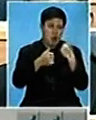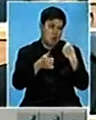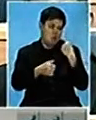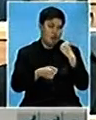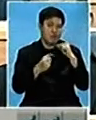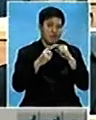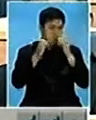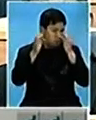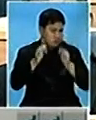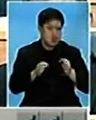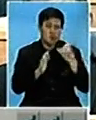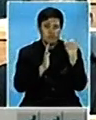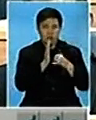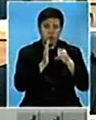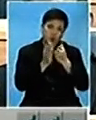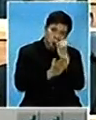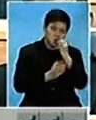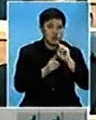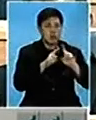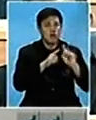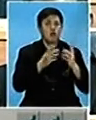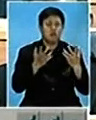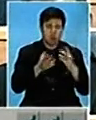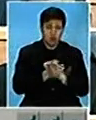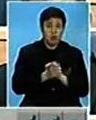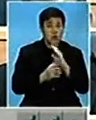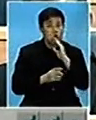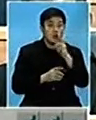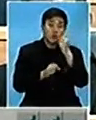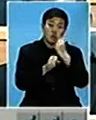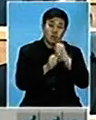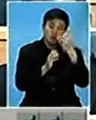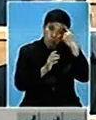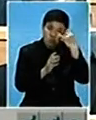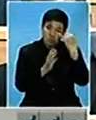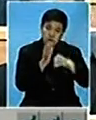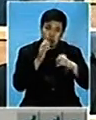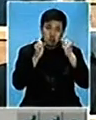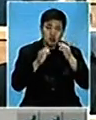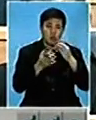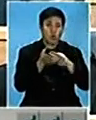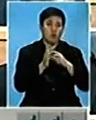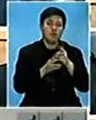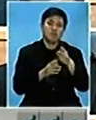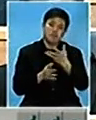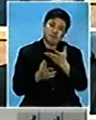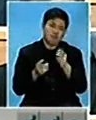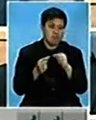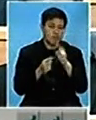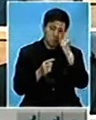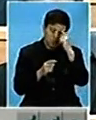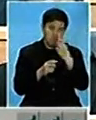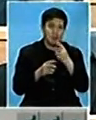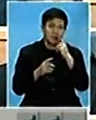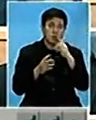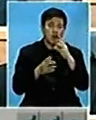ในการตัดสินคดีต่างๆถ้าท่านตัดสินคดีผิดก็เท่ากับว่าเป็นแพ้รับบาปถ้าท่าน